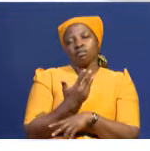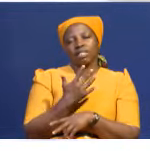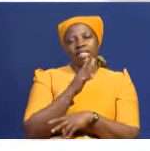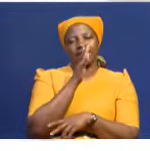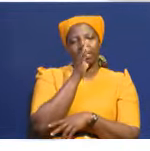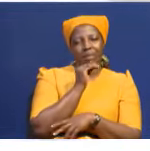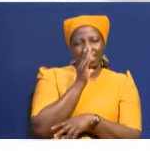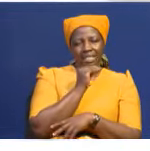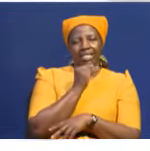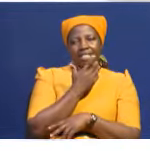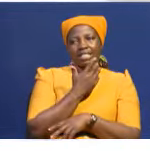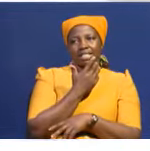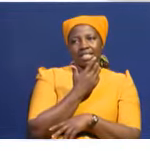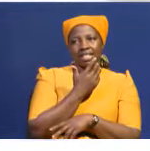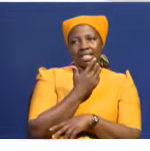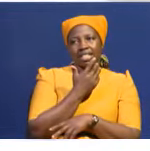kwa